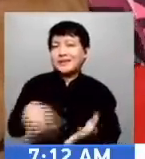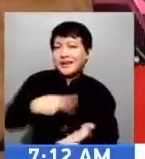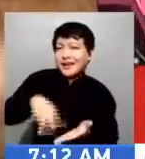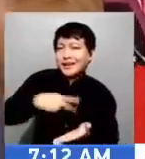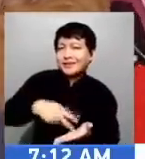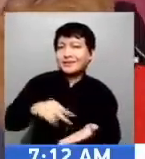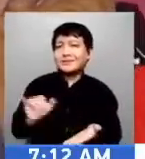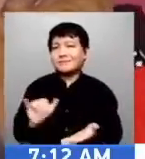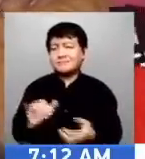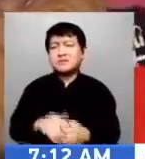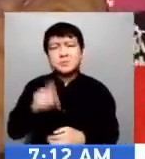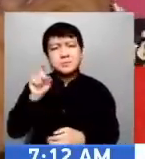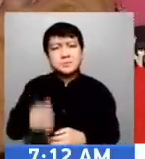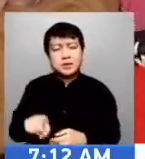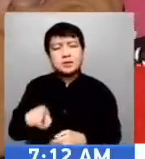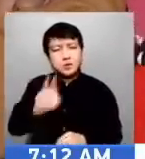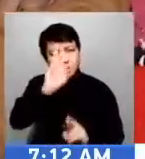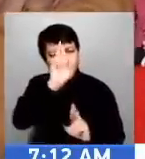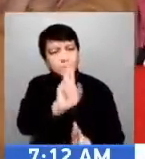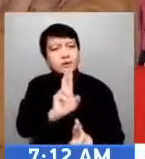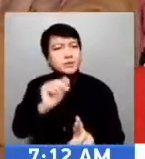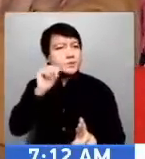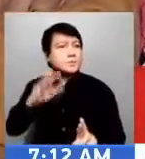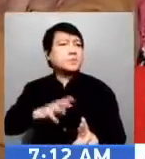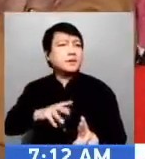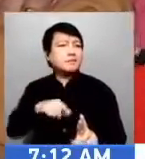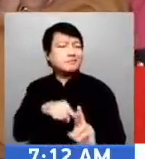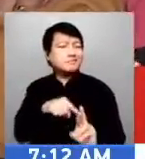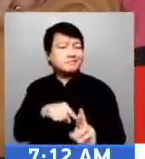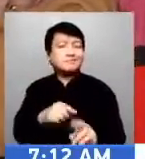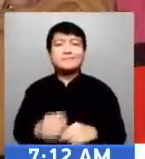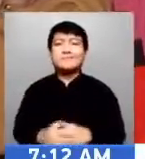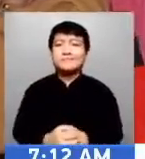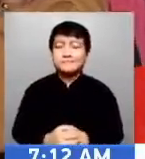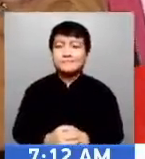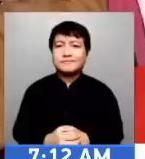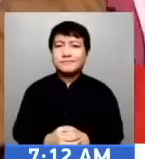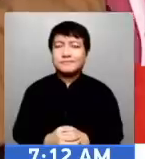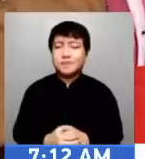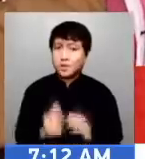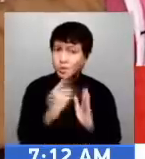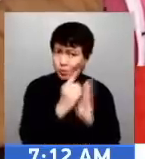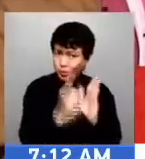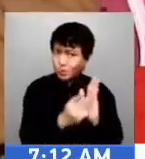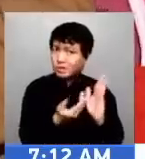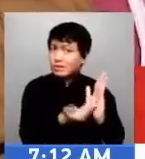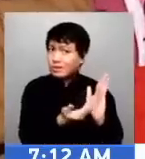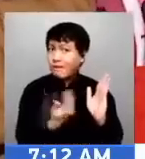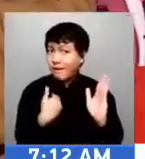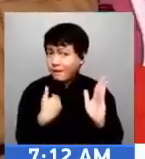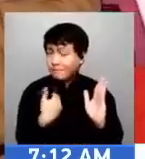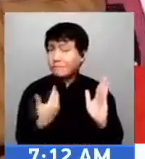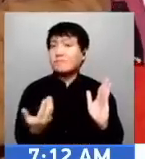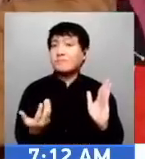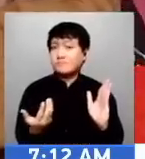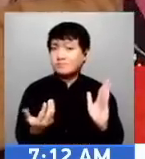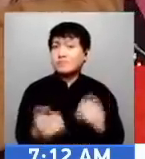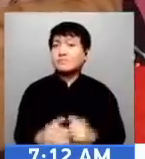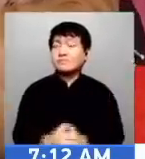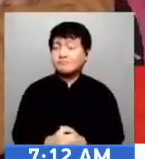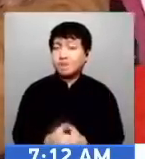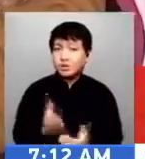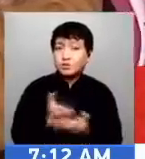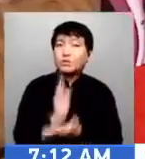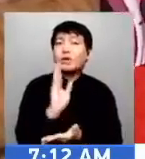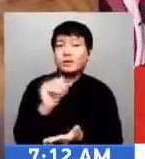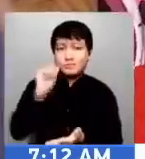kami. Nang naayon sa ano natin, batas natin. Tapos mga karapatan din ng mga